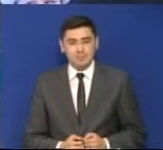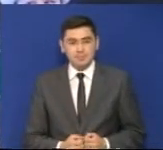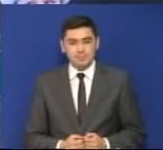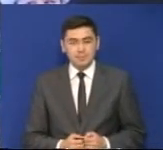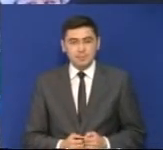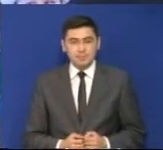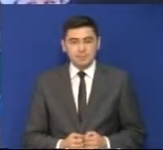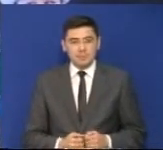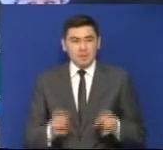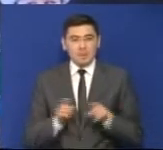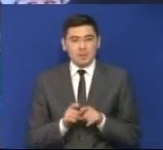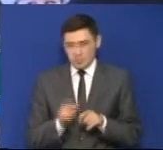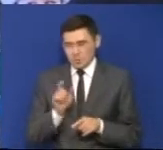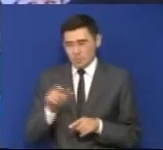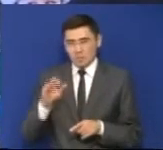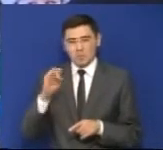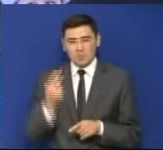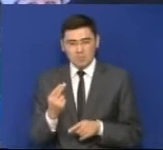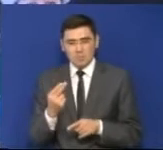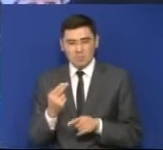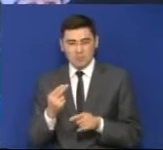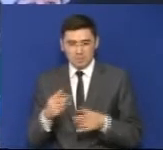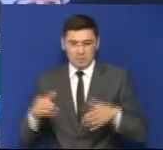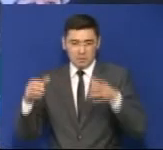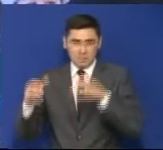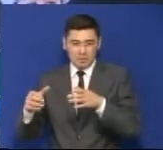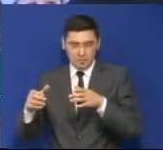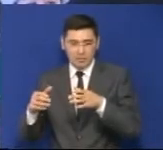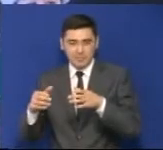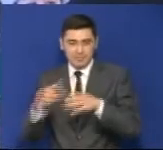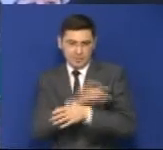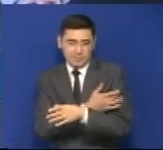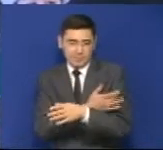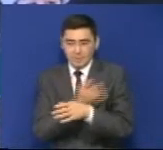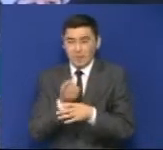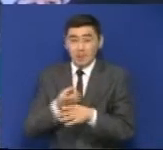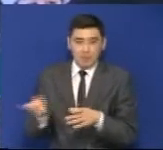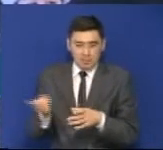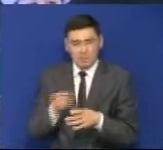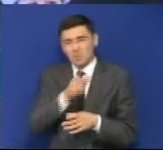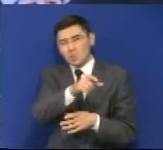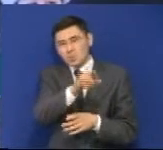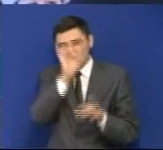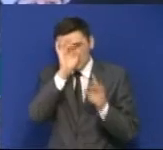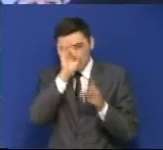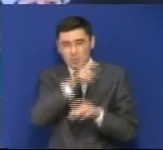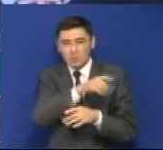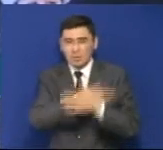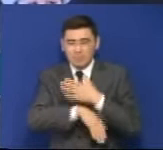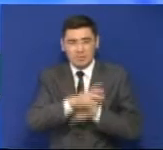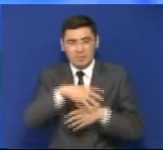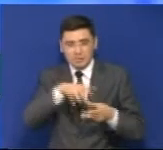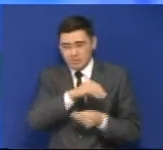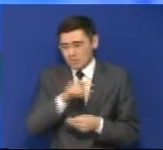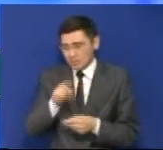салада қызмет жасап келе жатқан жандарға және еңбек ардагерлеріне қала әкімінің атынан